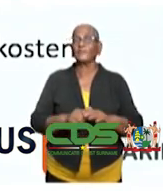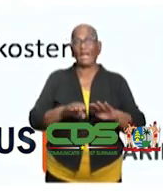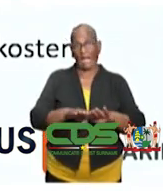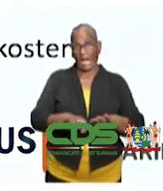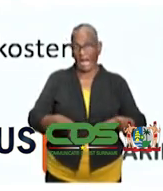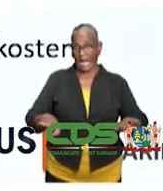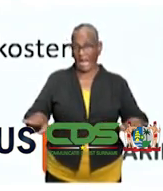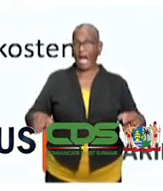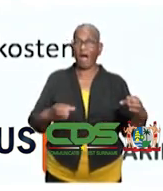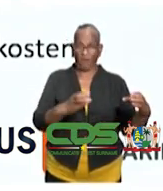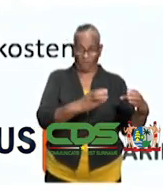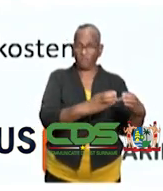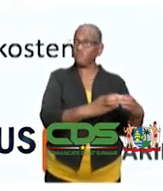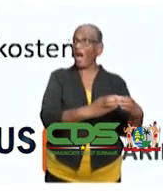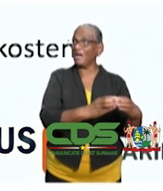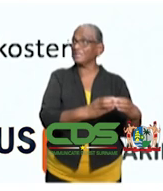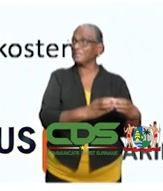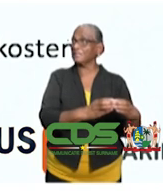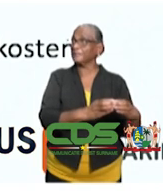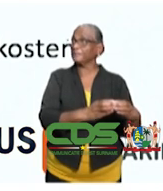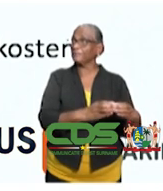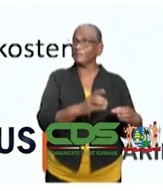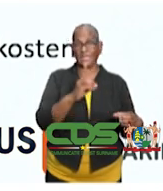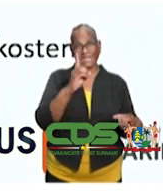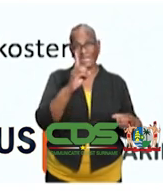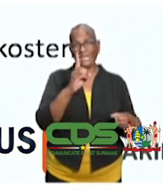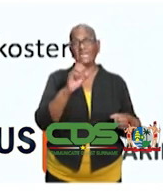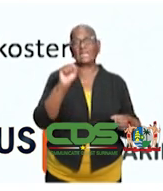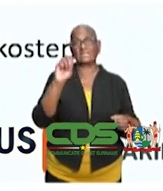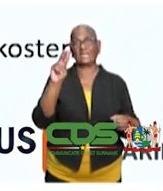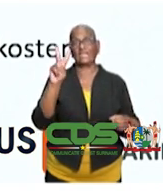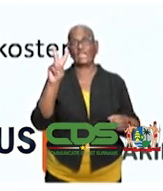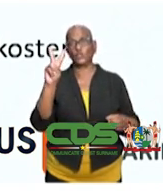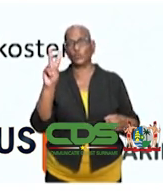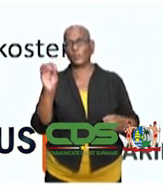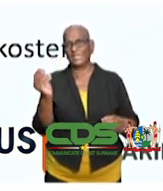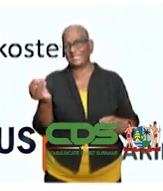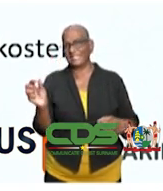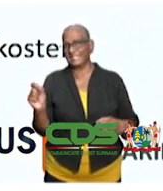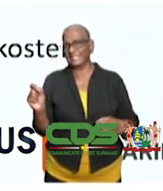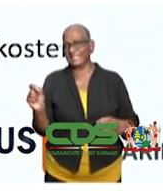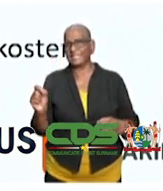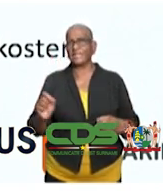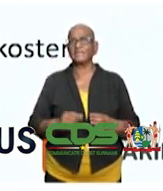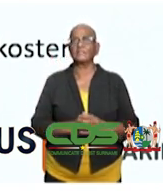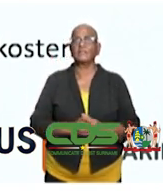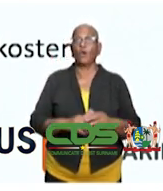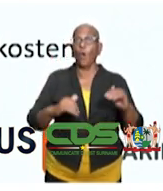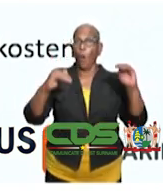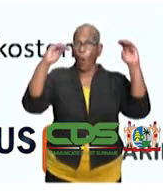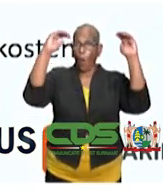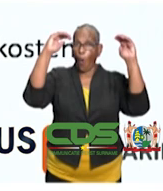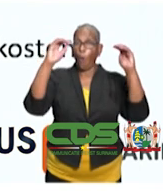Laagspanning afnemers, 1 SRD en 2 cent. Hoogspanning afnemers,